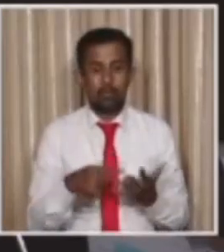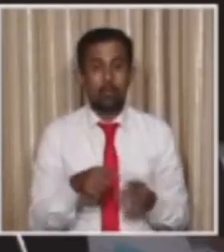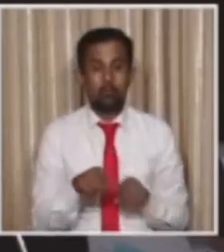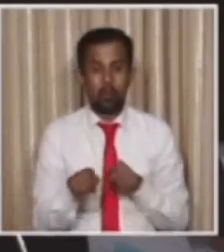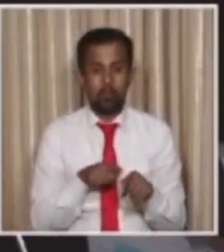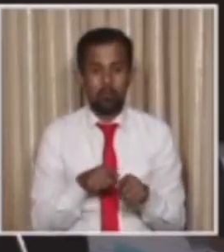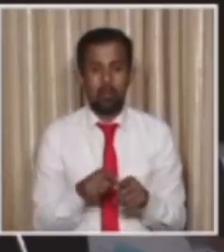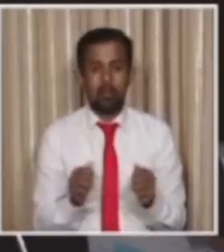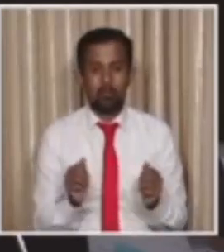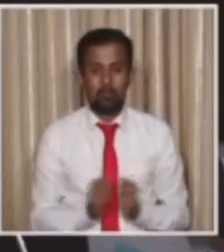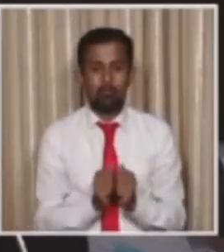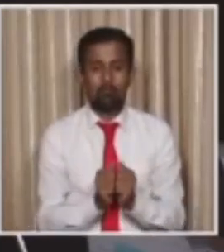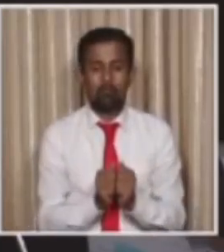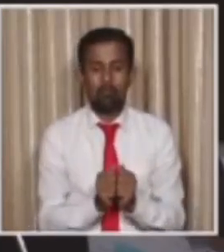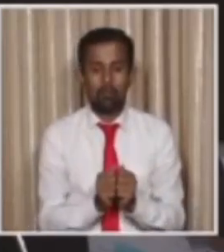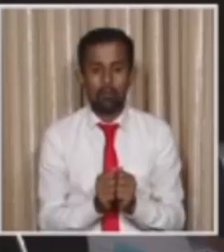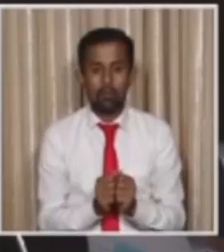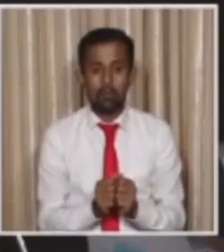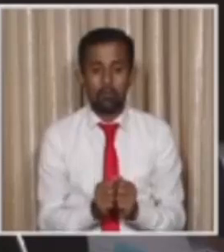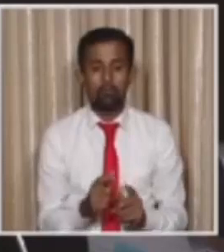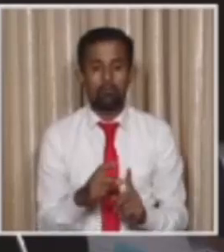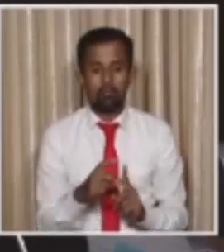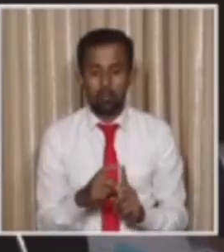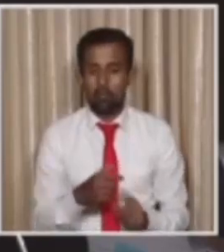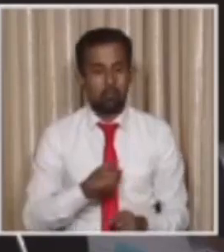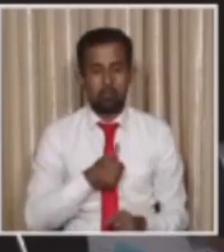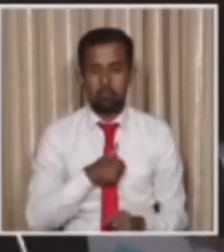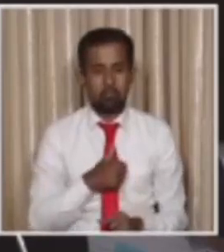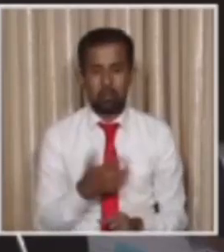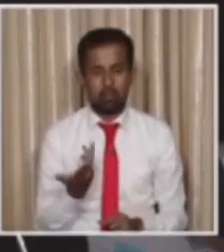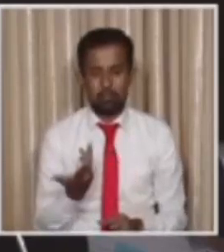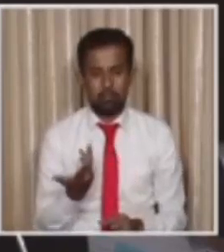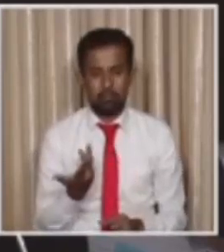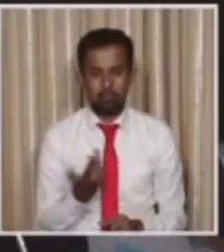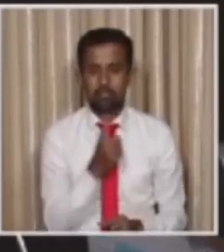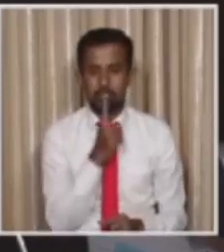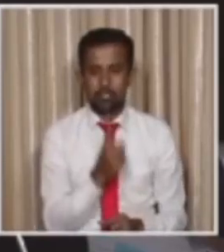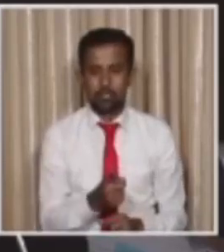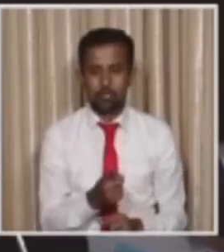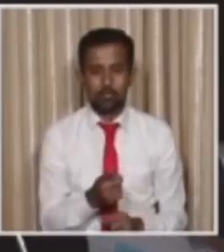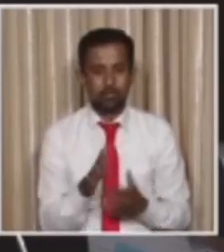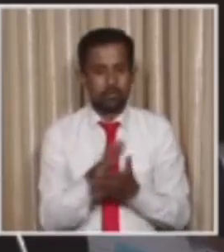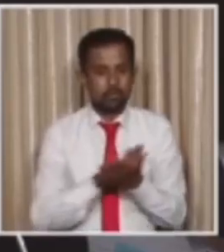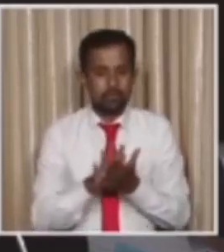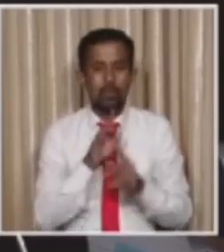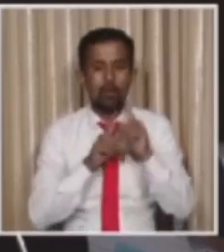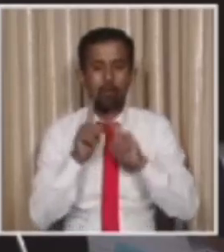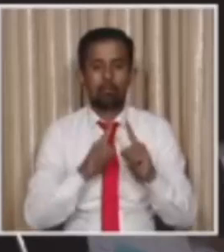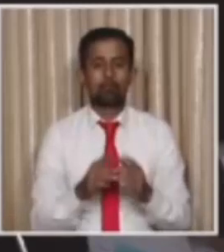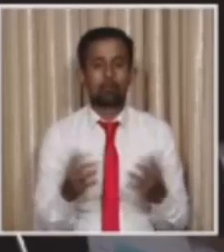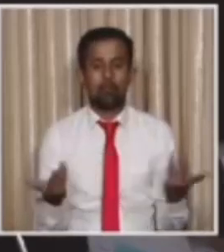ආකාරයේ ගේන ක්‍රියාවලියට ඔගේ නම් බරපතල විරෝධතාවය මේ අවස්ථාවේ පළ කරනවා කිසිම විධිමත් සාකච්ඡාවකින්